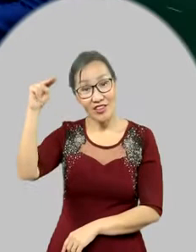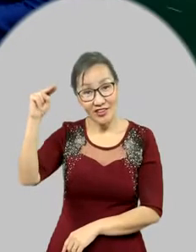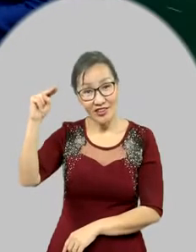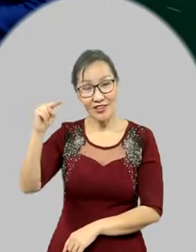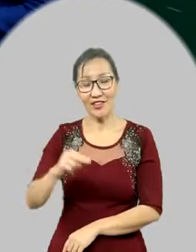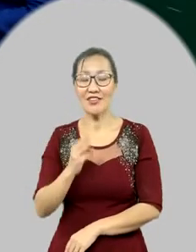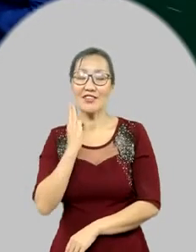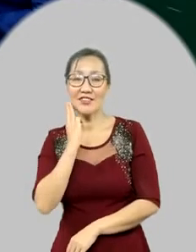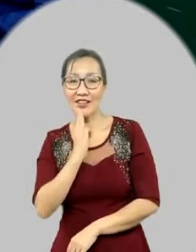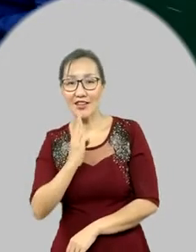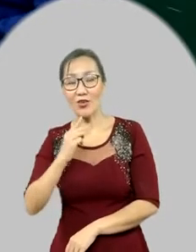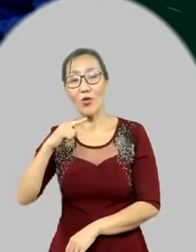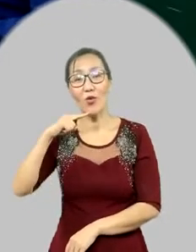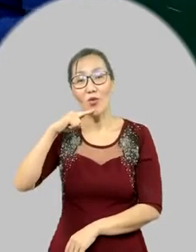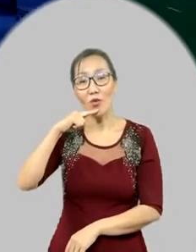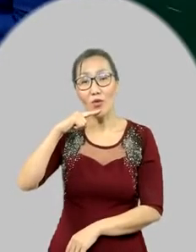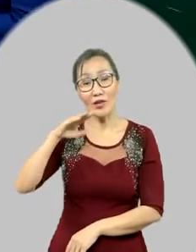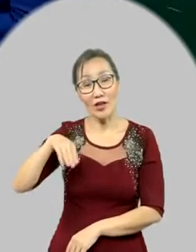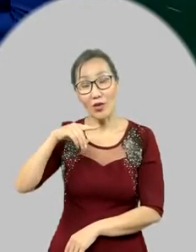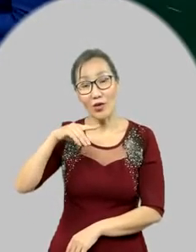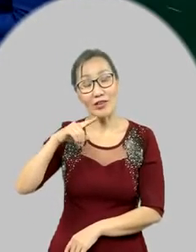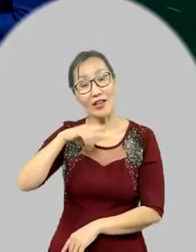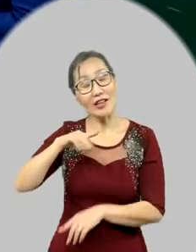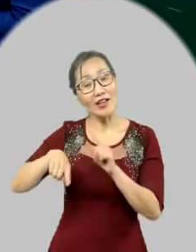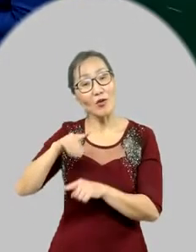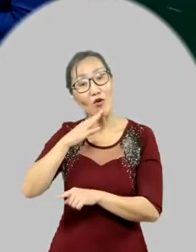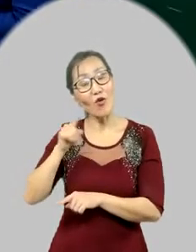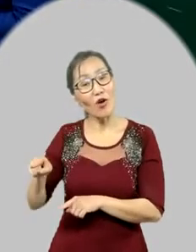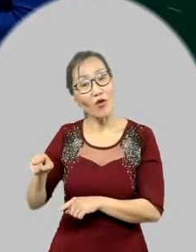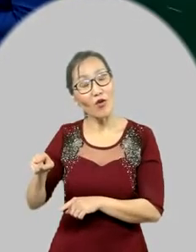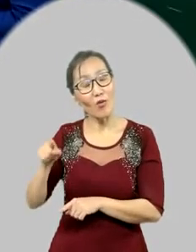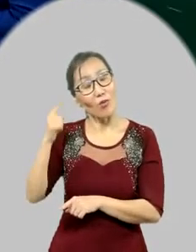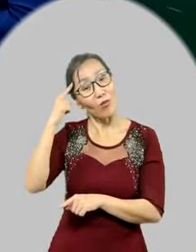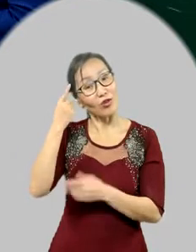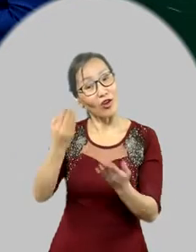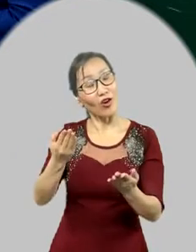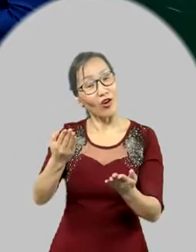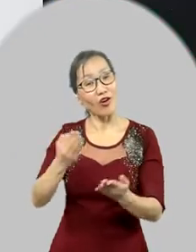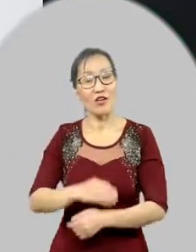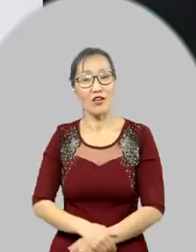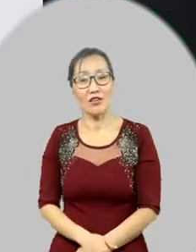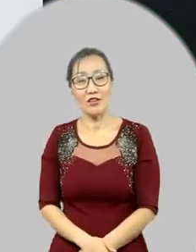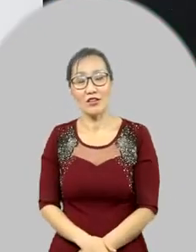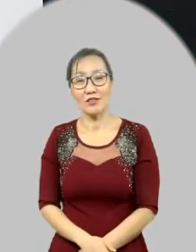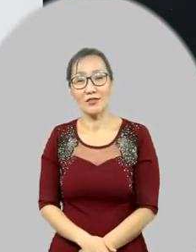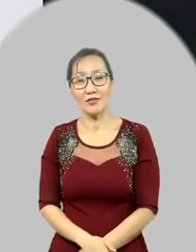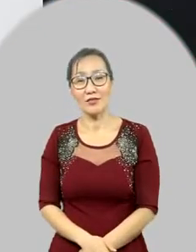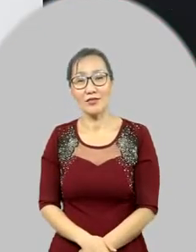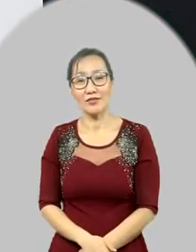цинхэр. Шар, дараа нь ямар өнгө байх вэ? Бодоорой хүүхдүүдээ.